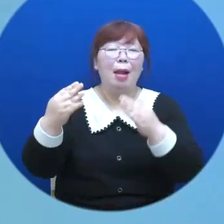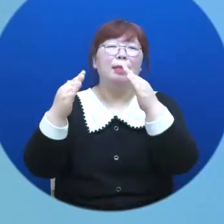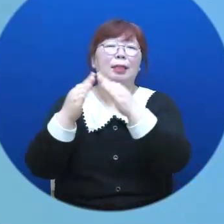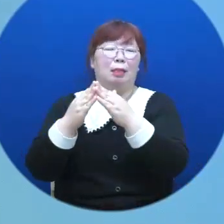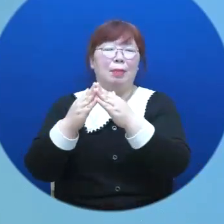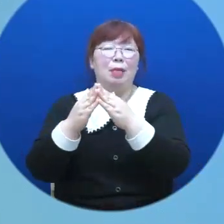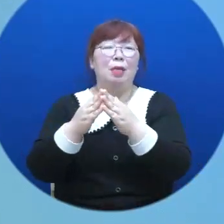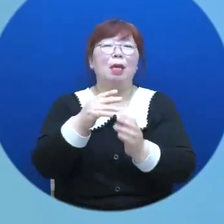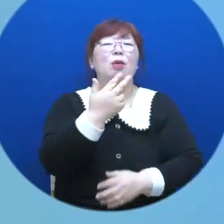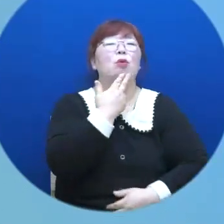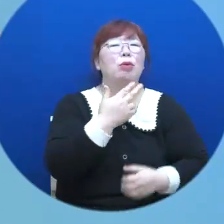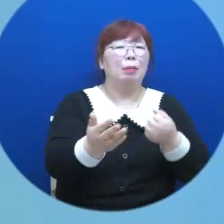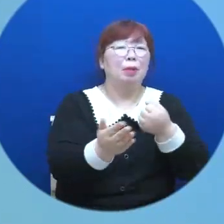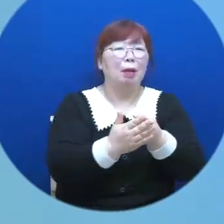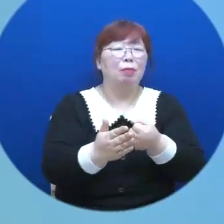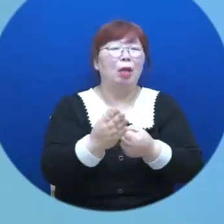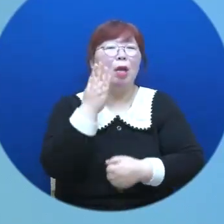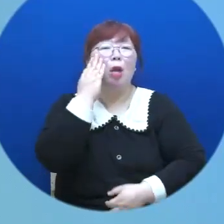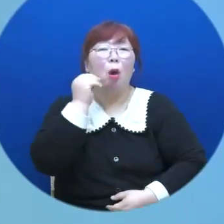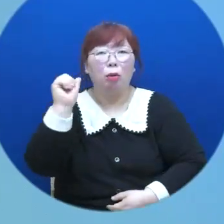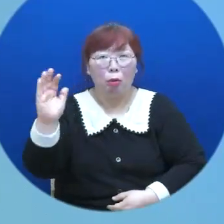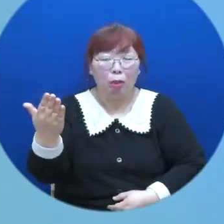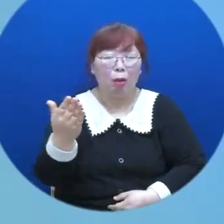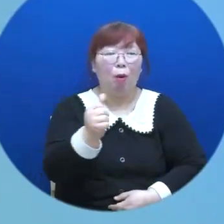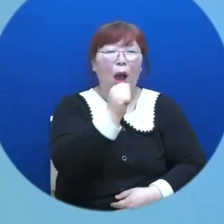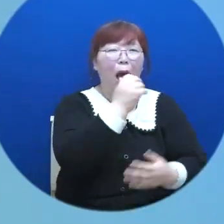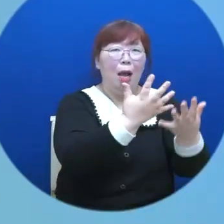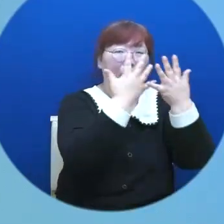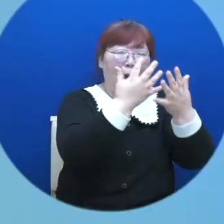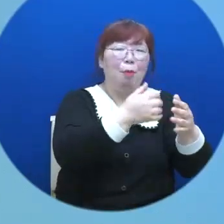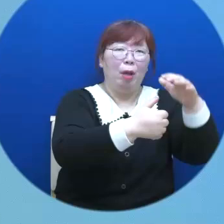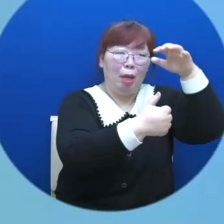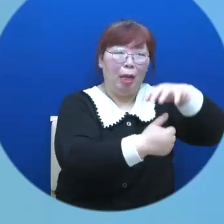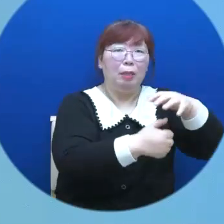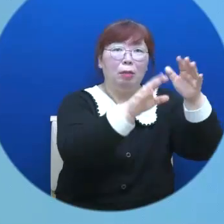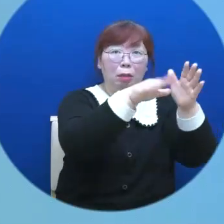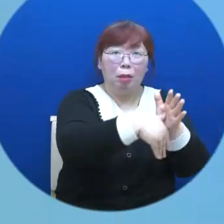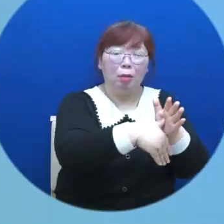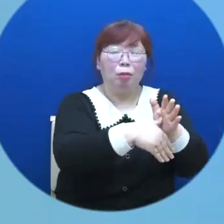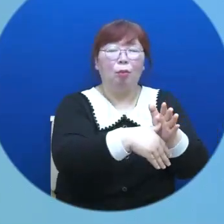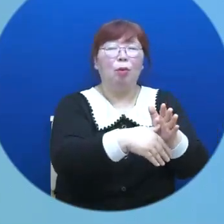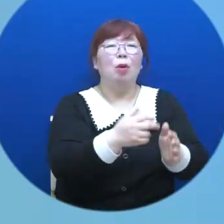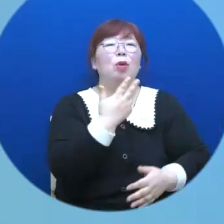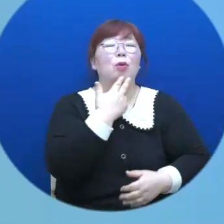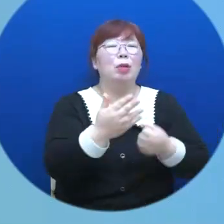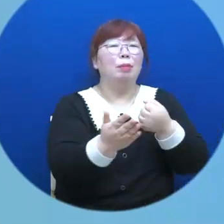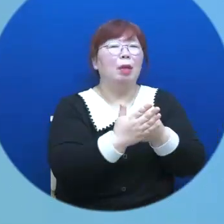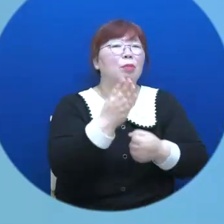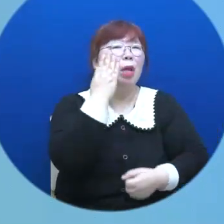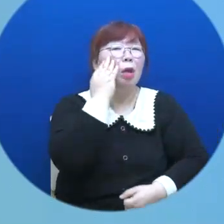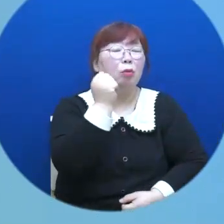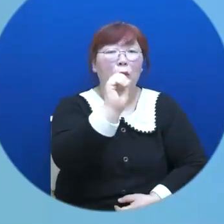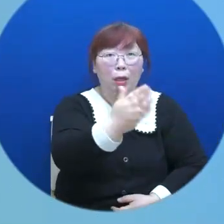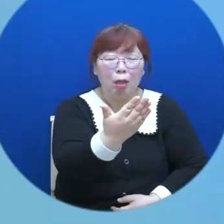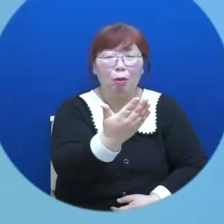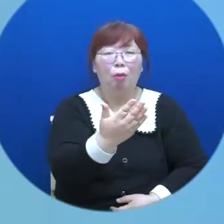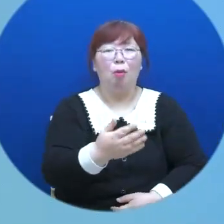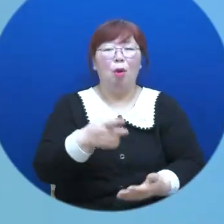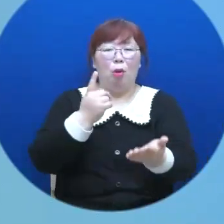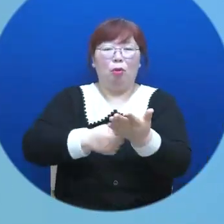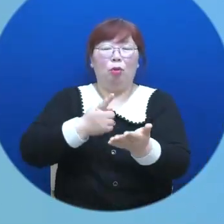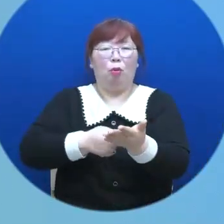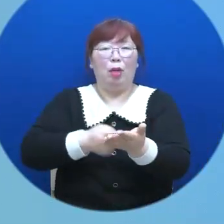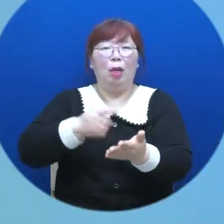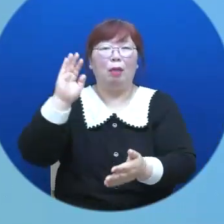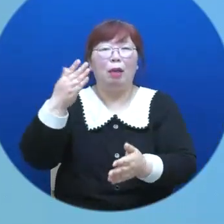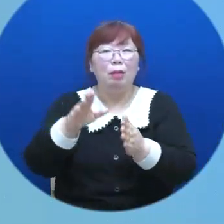감옥에 갇혔는데 요셉 때문에 감옥이 형통하게 되었었더라. 총리가 되고 난 이후에 요셉 때문에